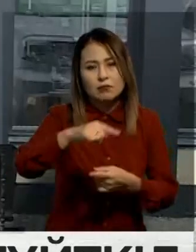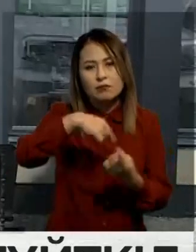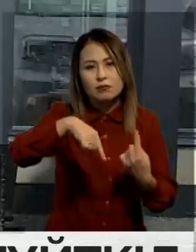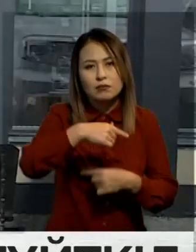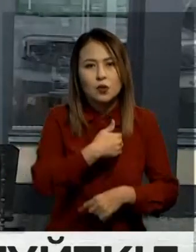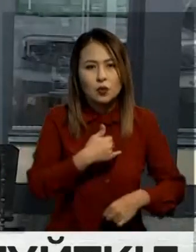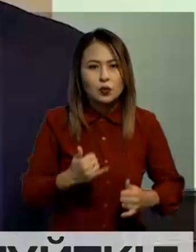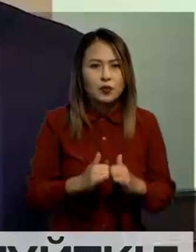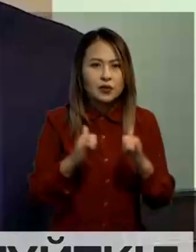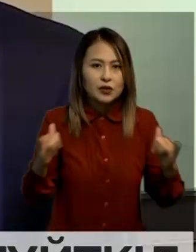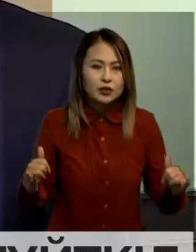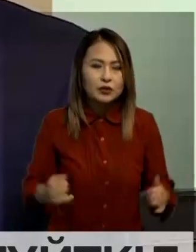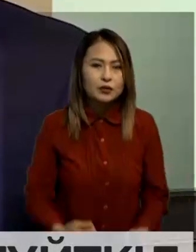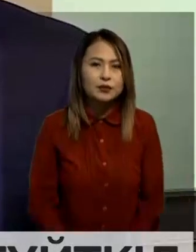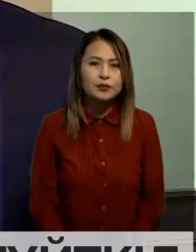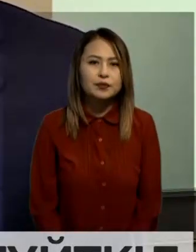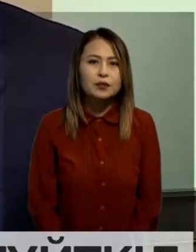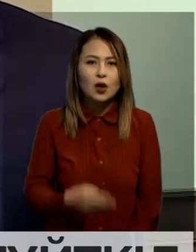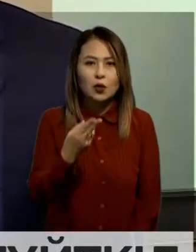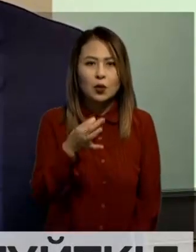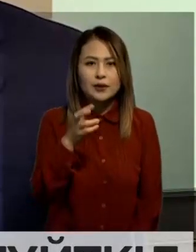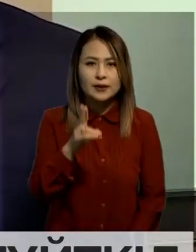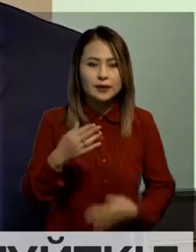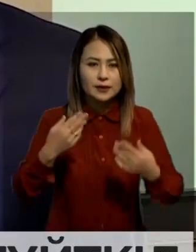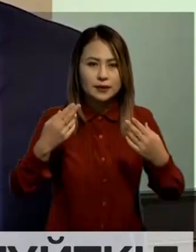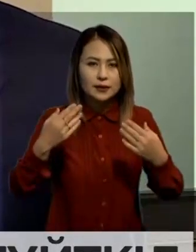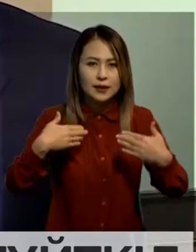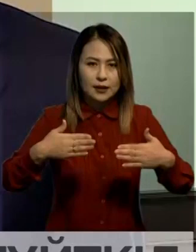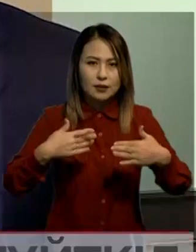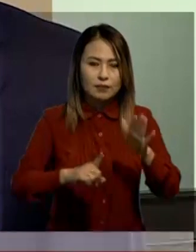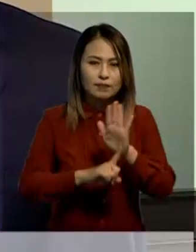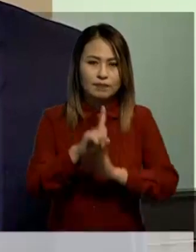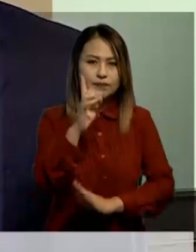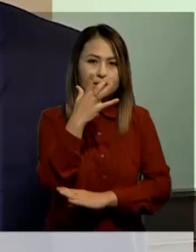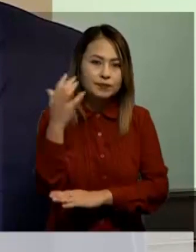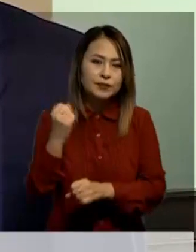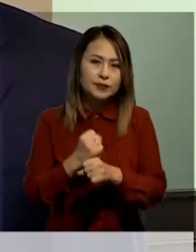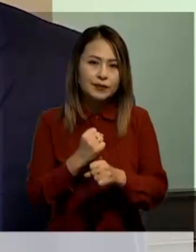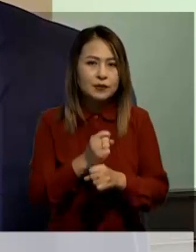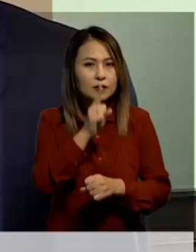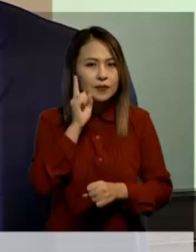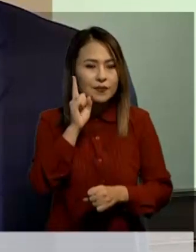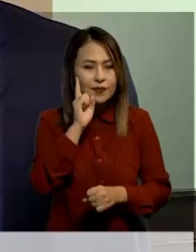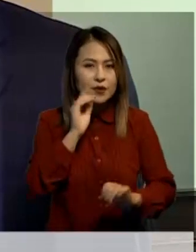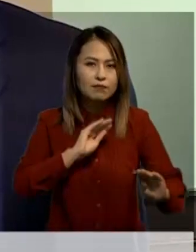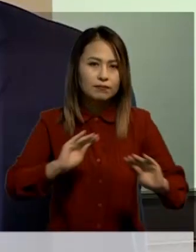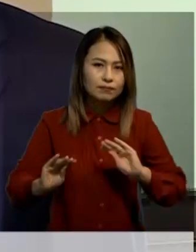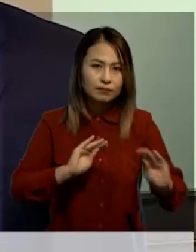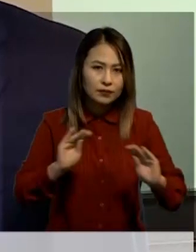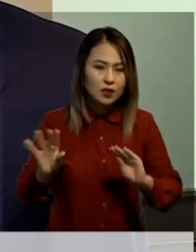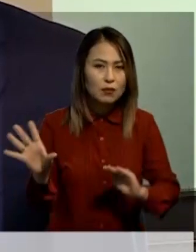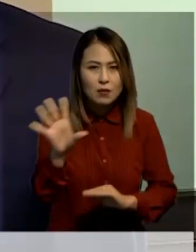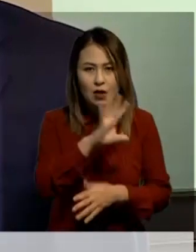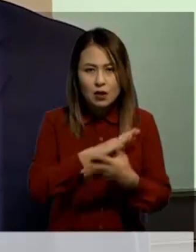үлкейтуді жоспарлап отырмыз. Достықтың кіреберісінен бастап көгалдандыру, абаттандыру, жаңағы инфраструктурасы